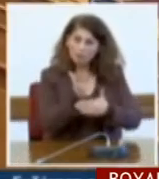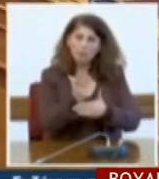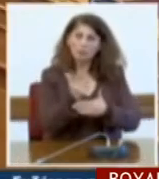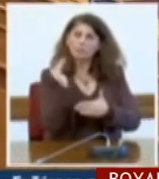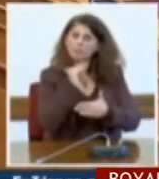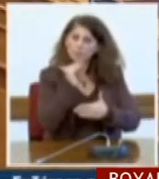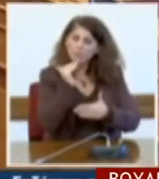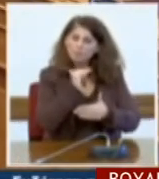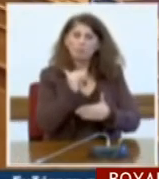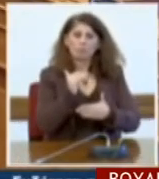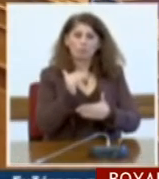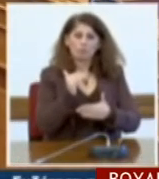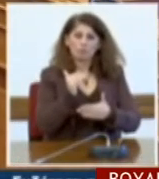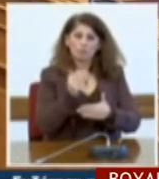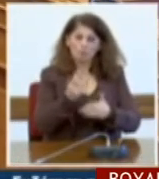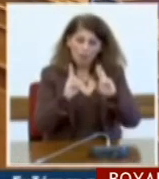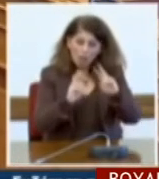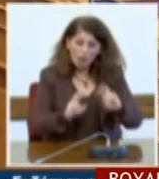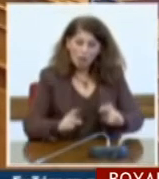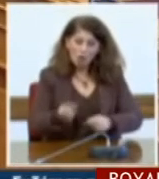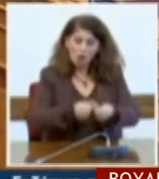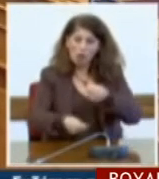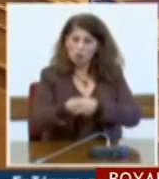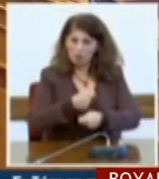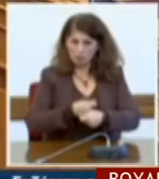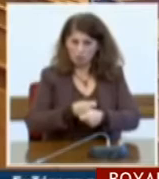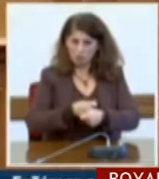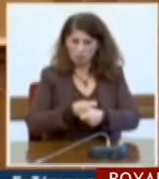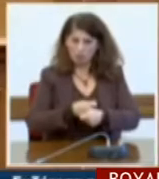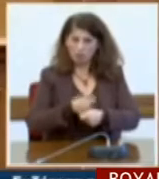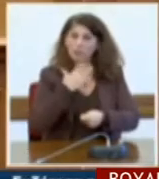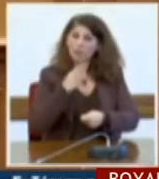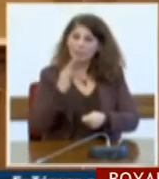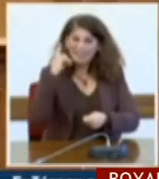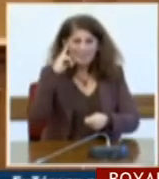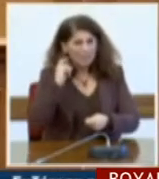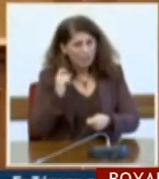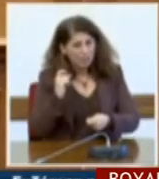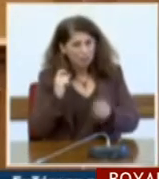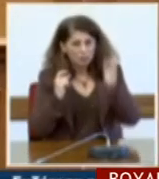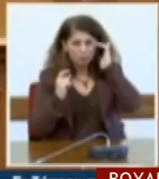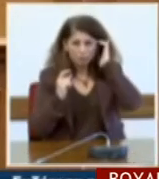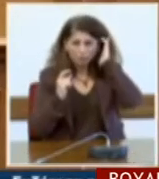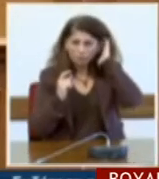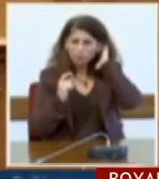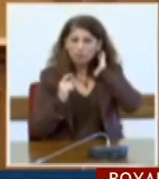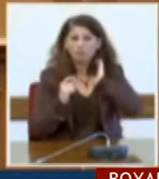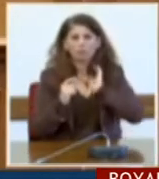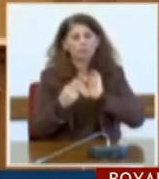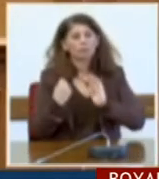άλλο οι έλεγχοι στην αγορά, διότι γνωρίζουμε καλά ότι μερικές